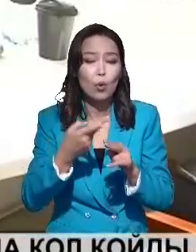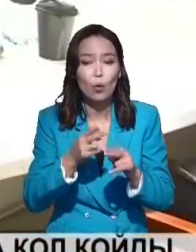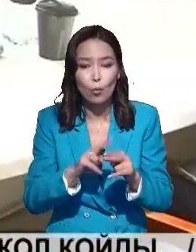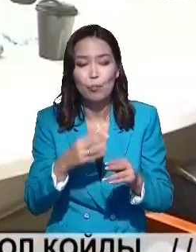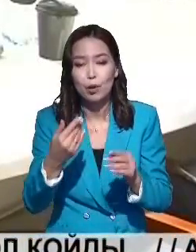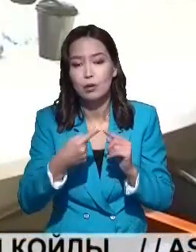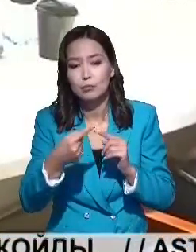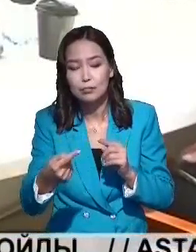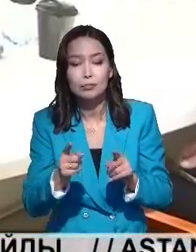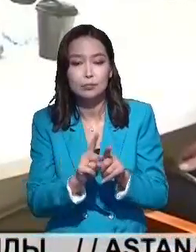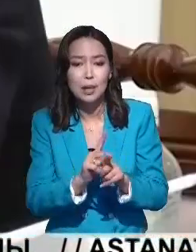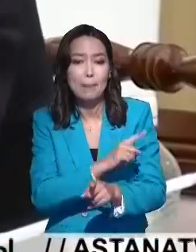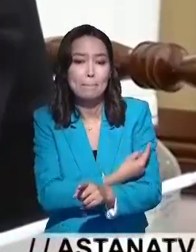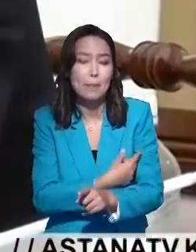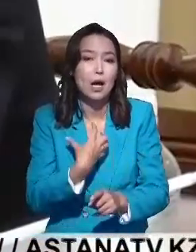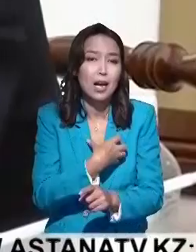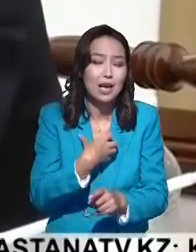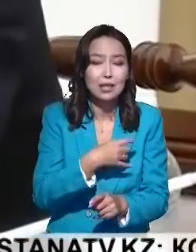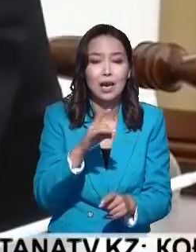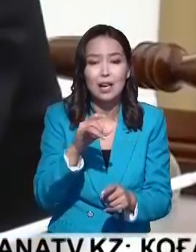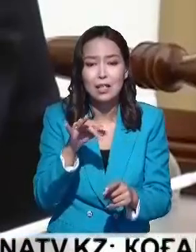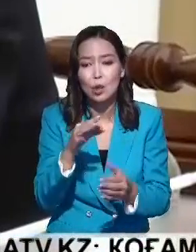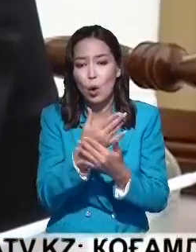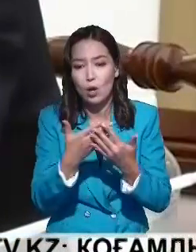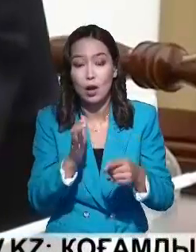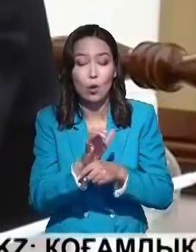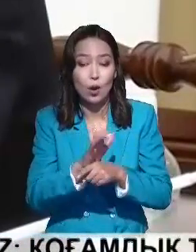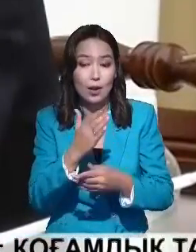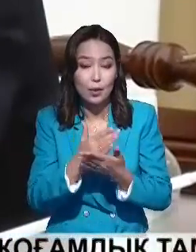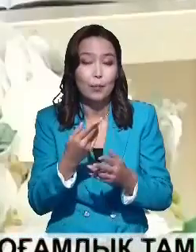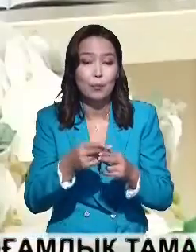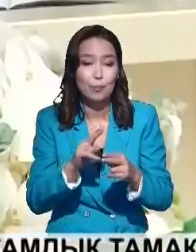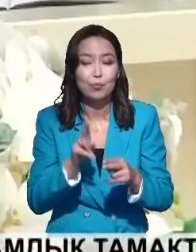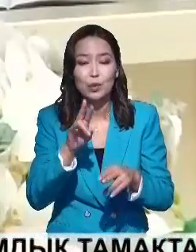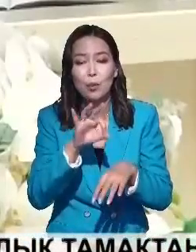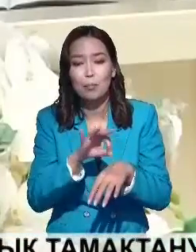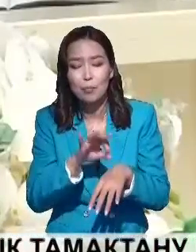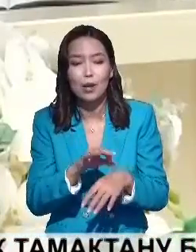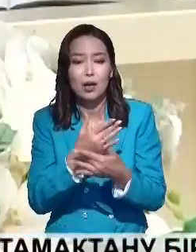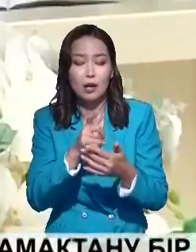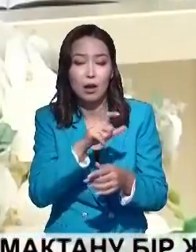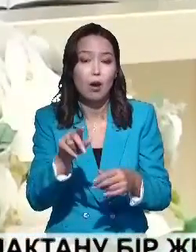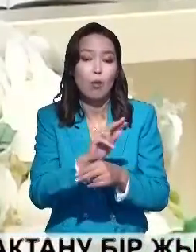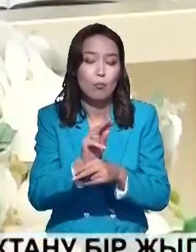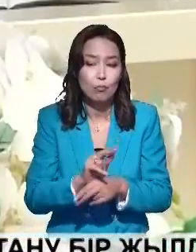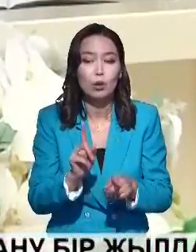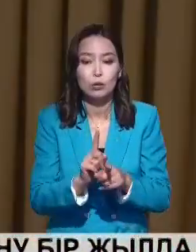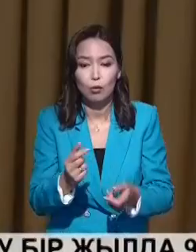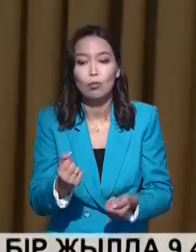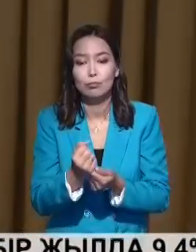бері медицинаға қажетті радиоизотоптар шығарып келеді. Ол обырға шалдыққан мыңдаған адам демдеп тексеруге